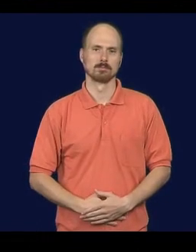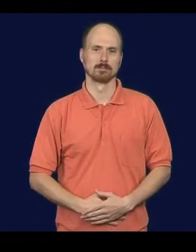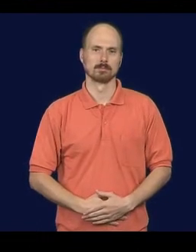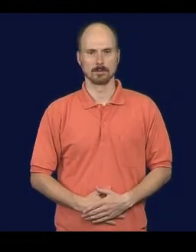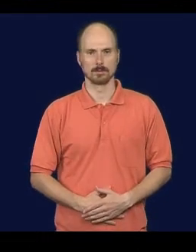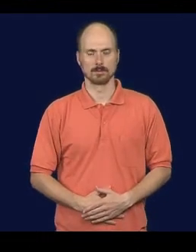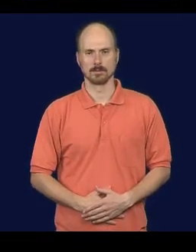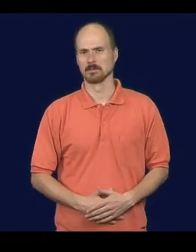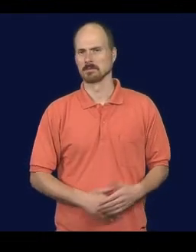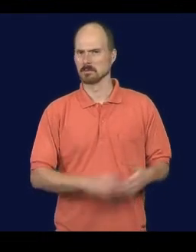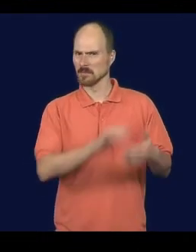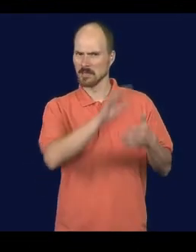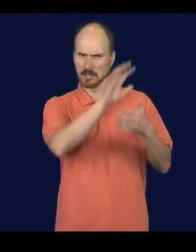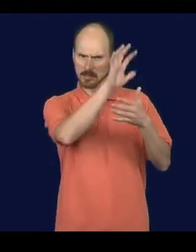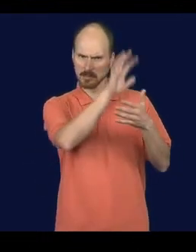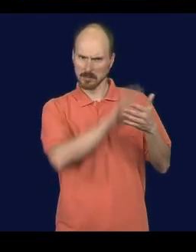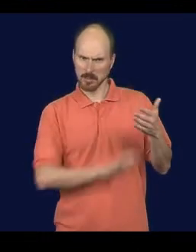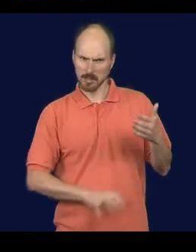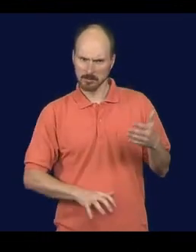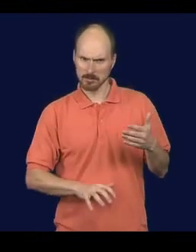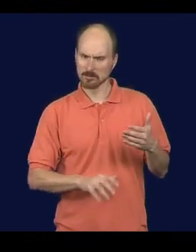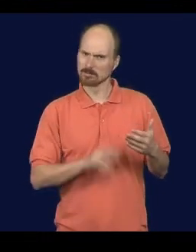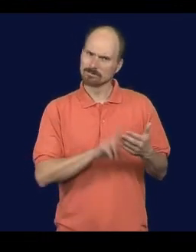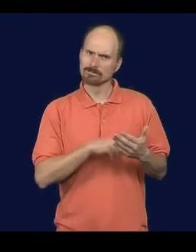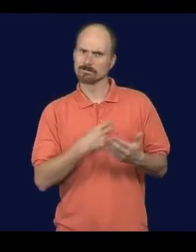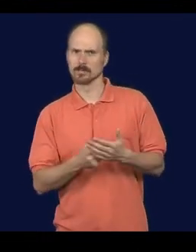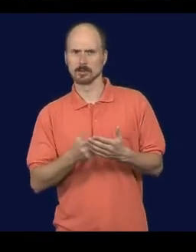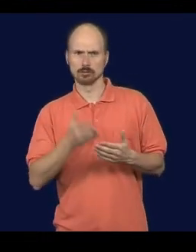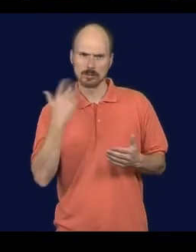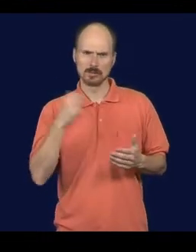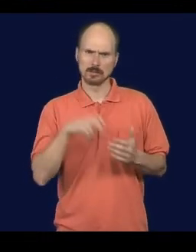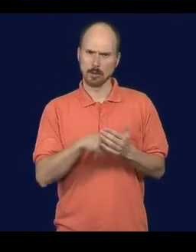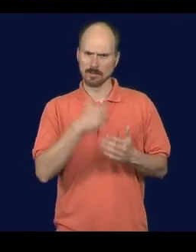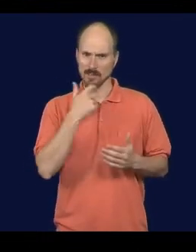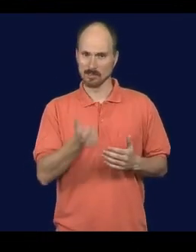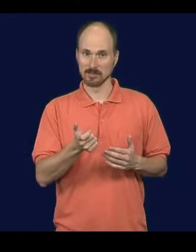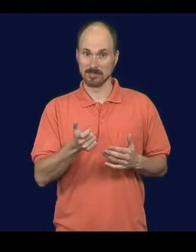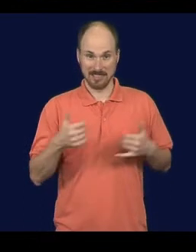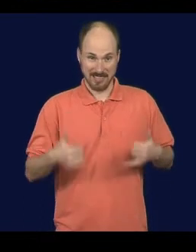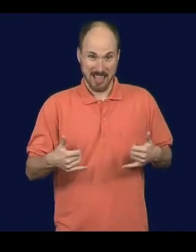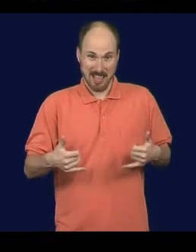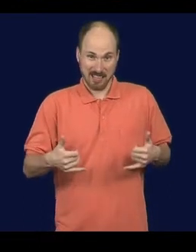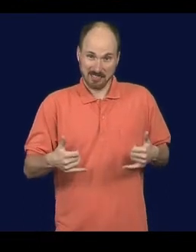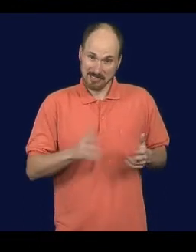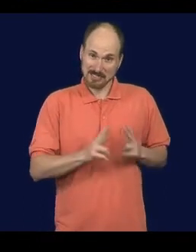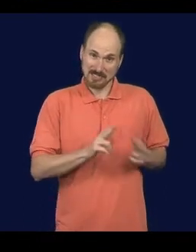asi bych neměl ani finance na to, abych dokázal takový vývoj zadotovat.